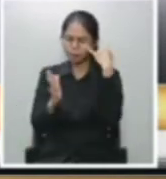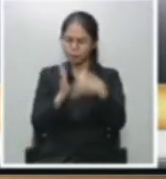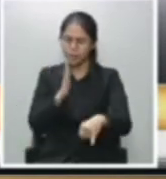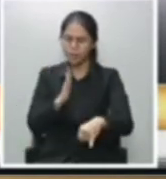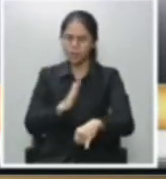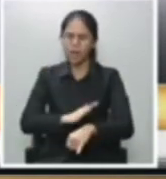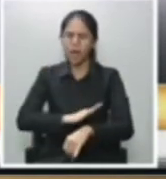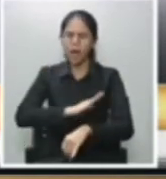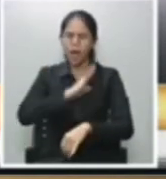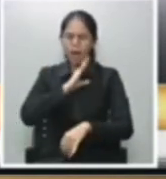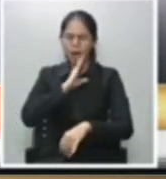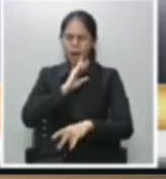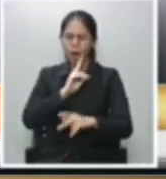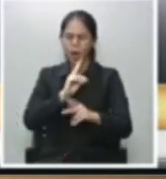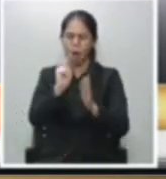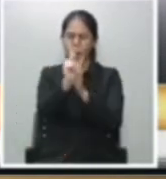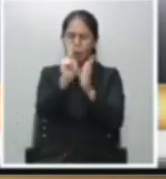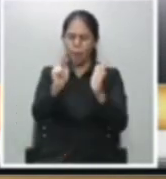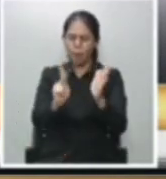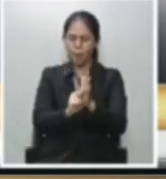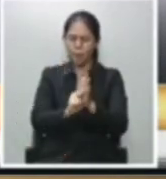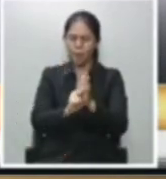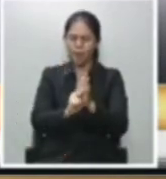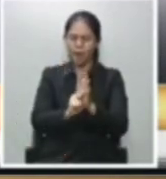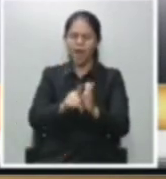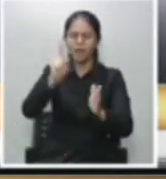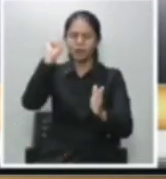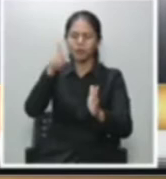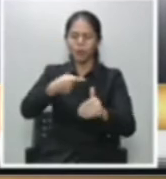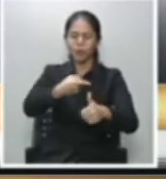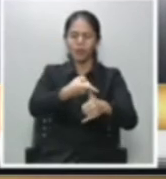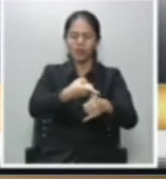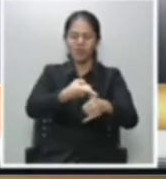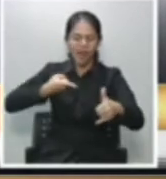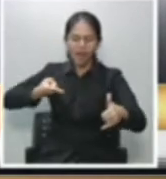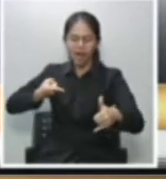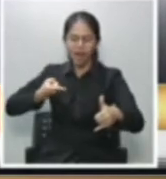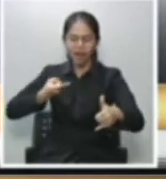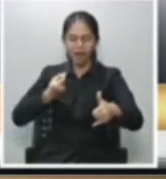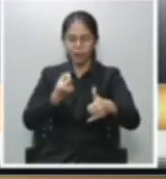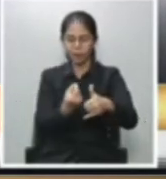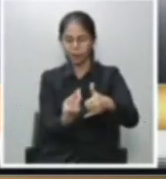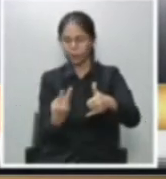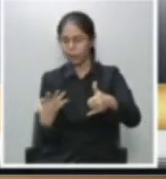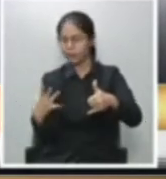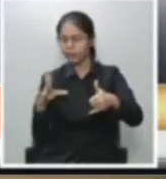ถ้าเขียนกฎหมายลงโทษได้ก็คือประหารชีวิต7ชั่วโคตรเสียบหัวประจานถ้าเป็นโบราณ